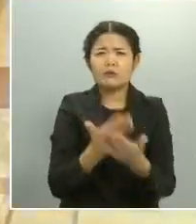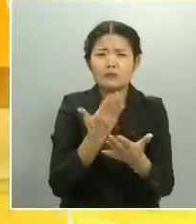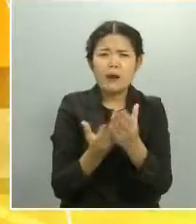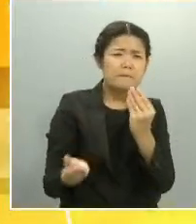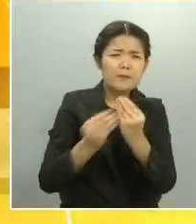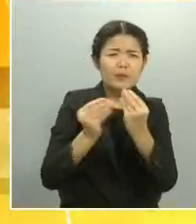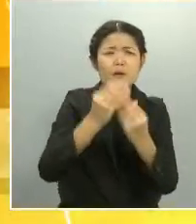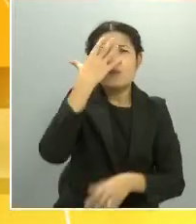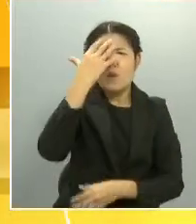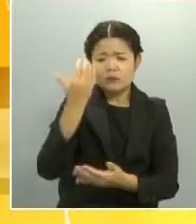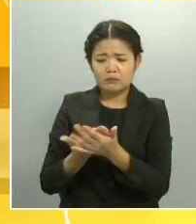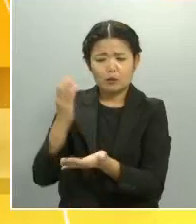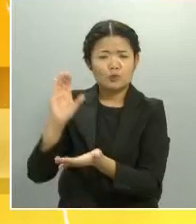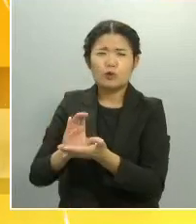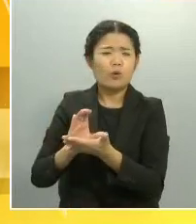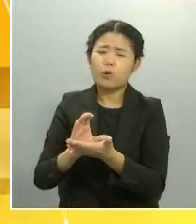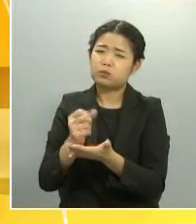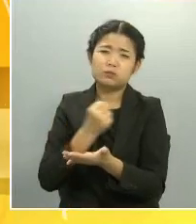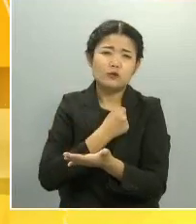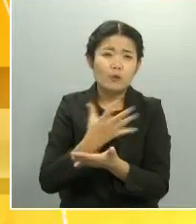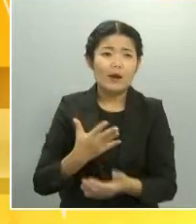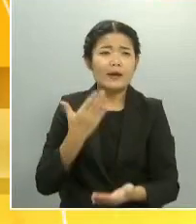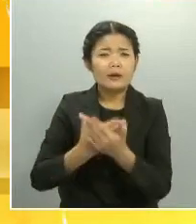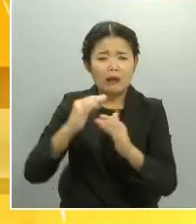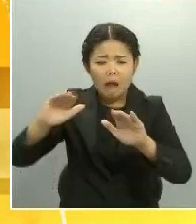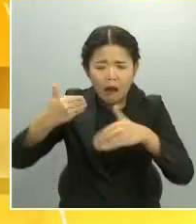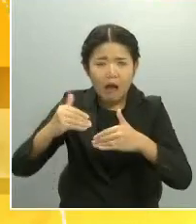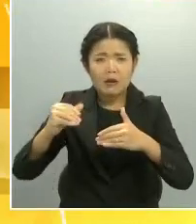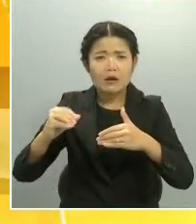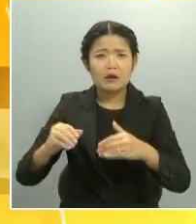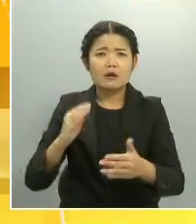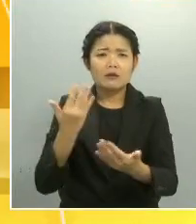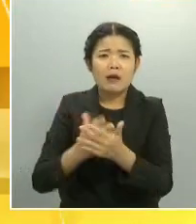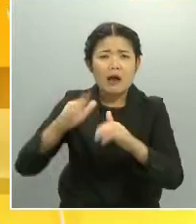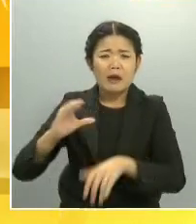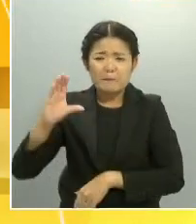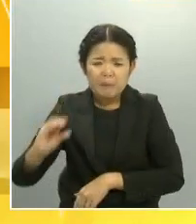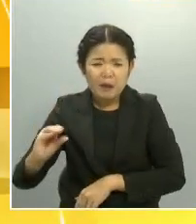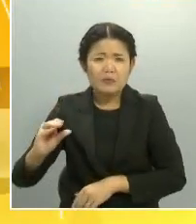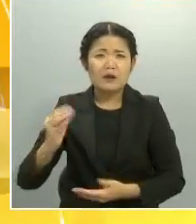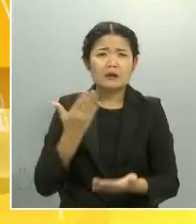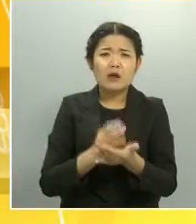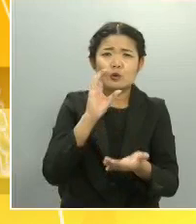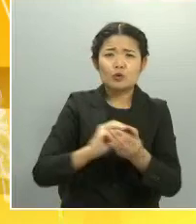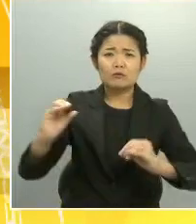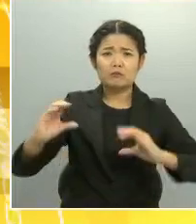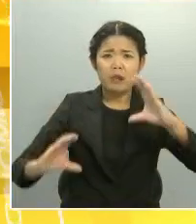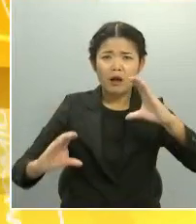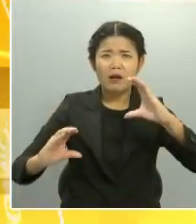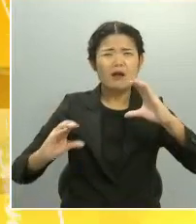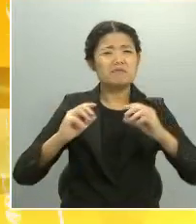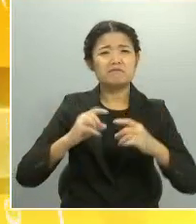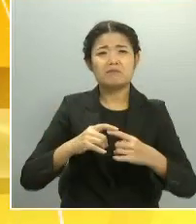ต้นทุนเนี่ยเขารับไม่ไหวแล้วประกอบกับรายได้มันไม่สอดคล้องกันก็เลยพิจารณาให้ทางกรมการขนส่ง